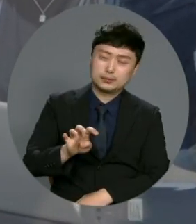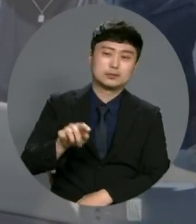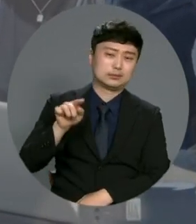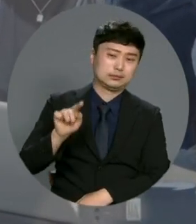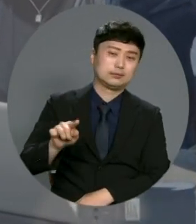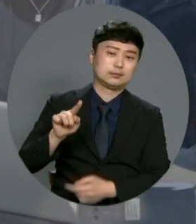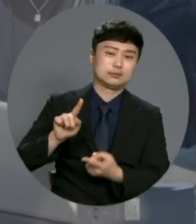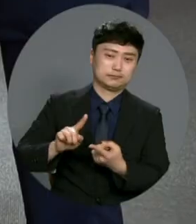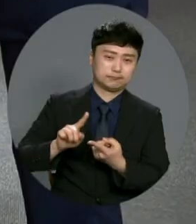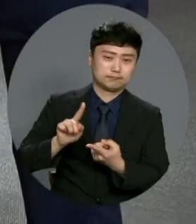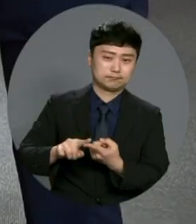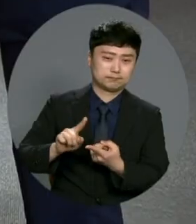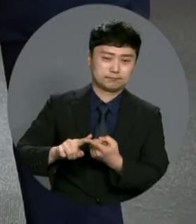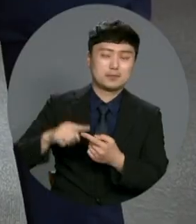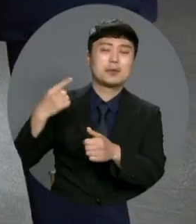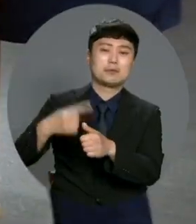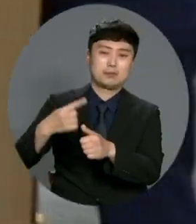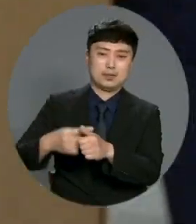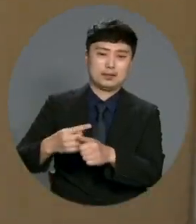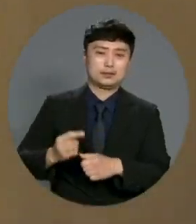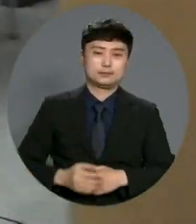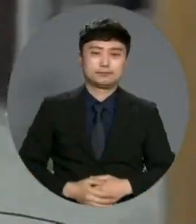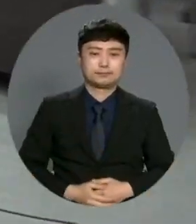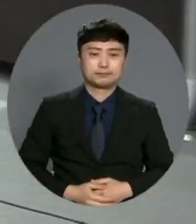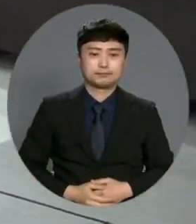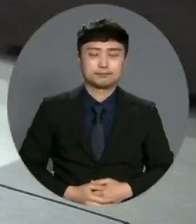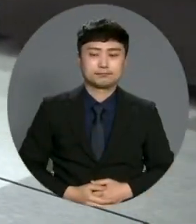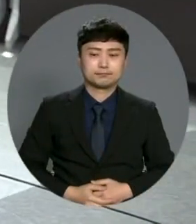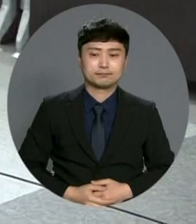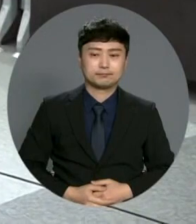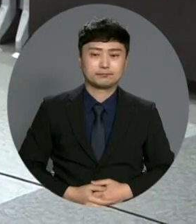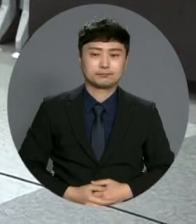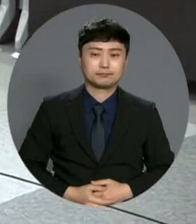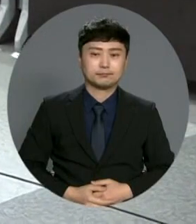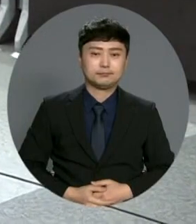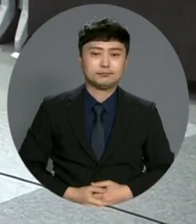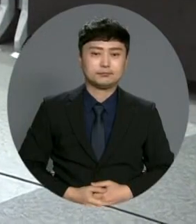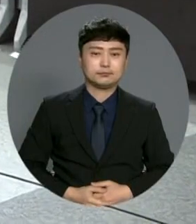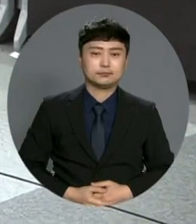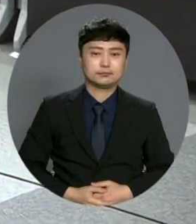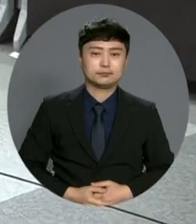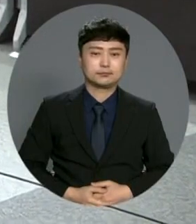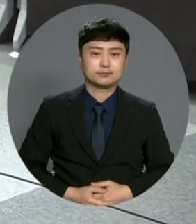보여준 것이나 다름없다고 비판했습니다. MBC 뉴스 보건협입니다.